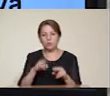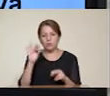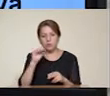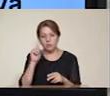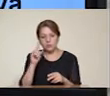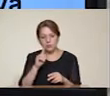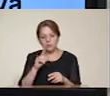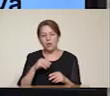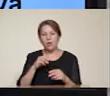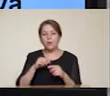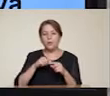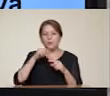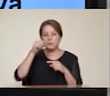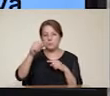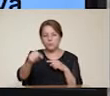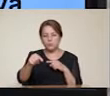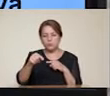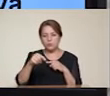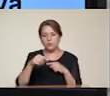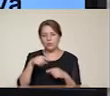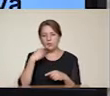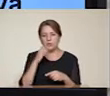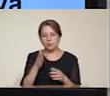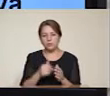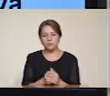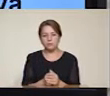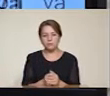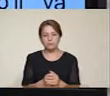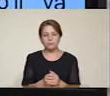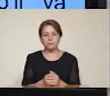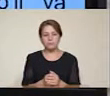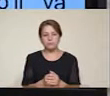shu masofaning uzunligiga aytiladi.